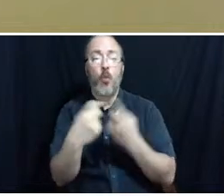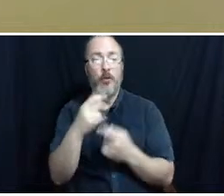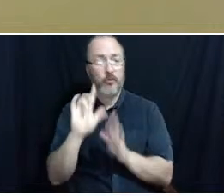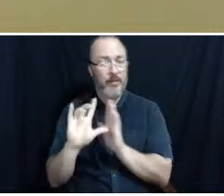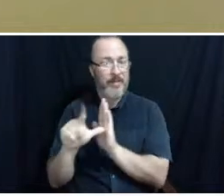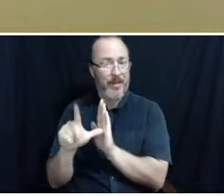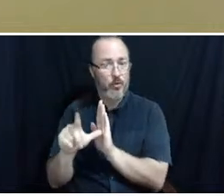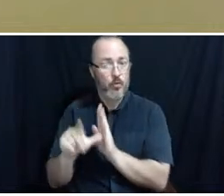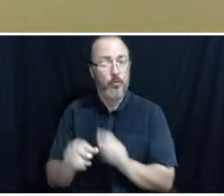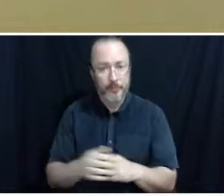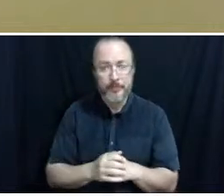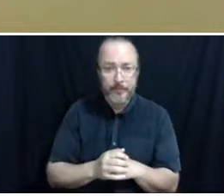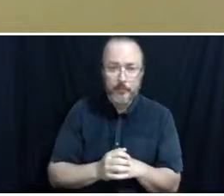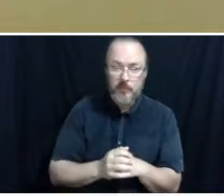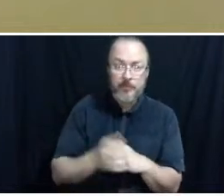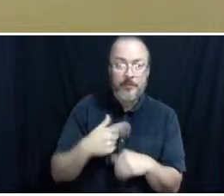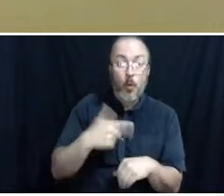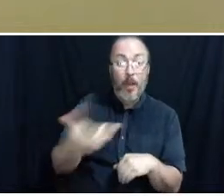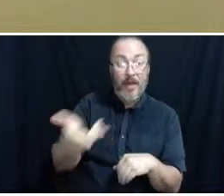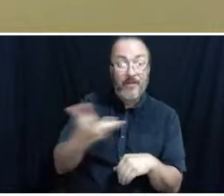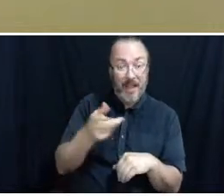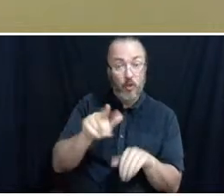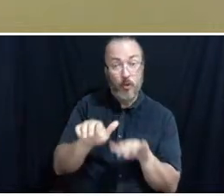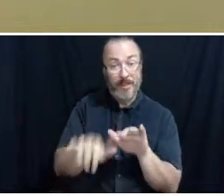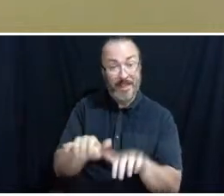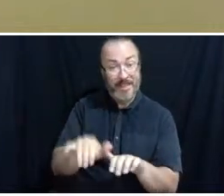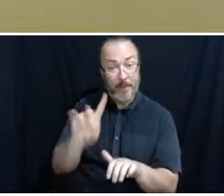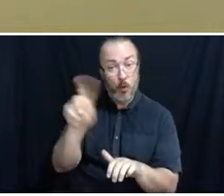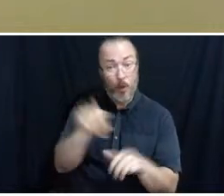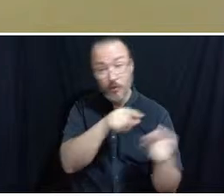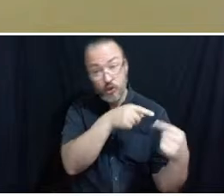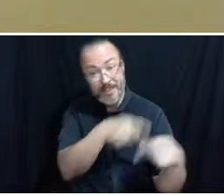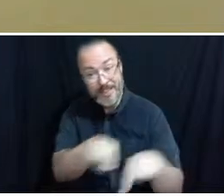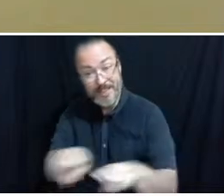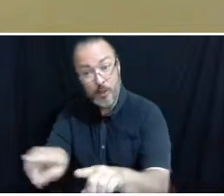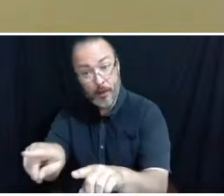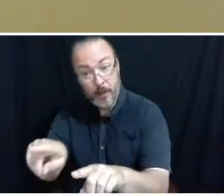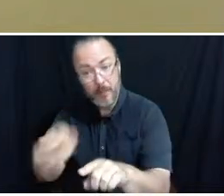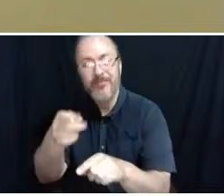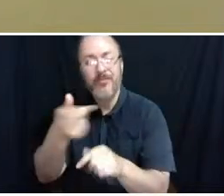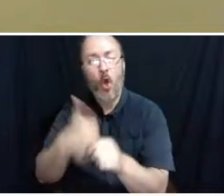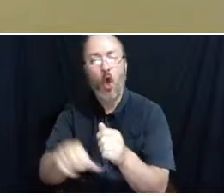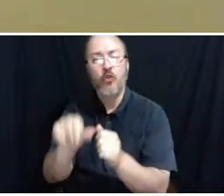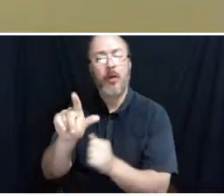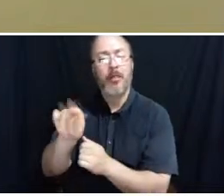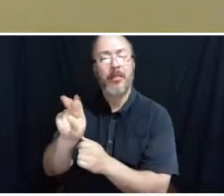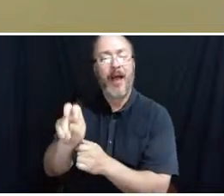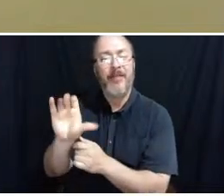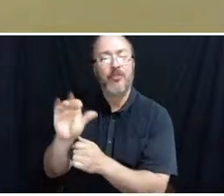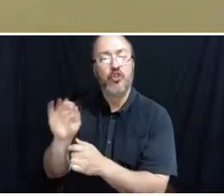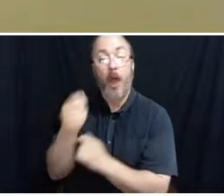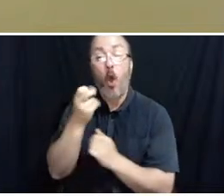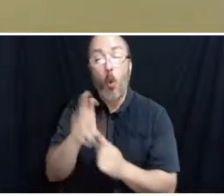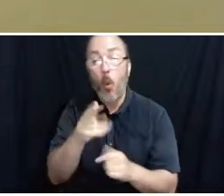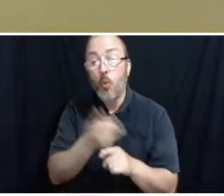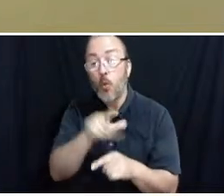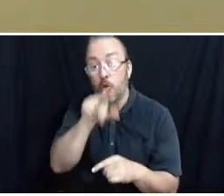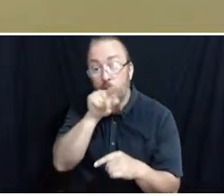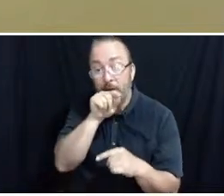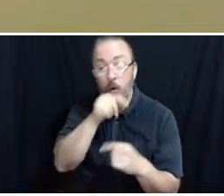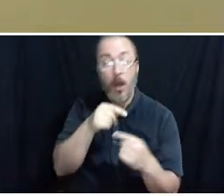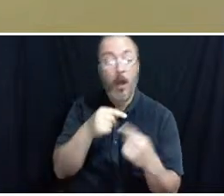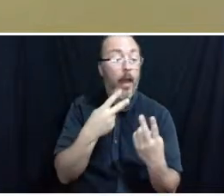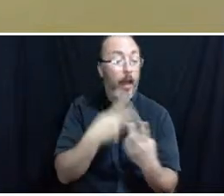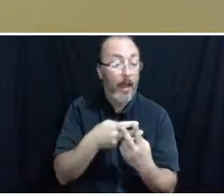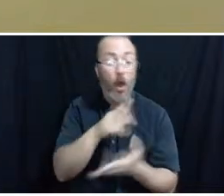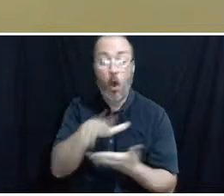vous invitons à envoyer vos questions pendant toute la réunion dans le chat ou sur Twitter en utilisant le mot dièse All